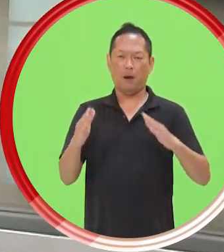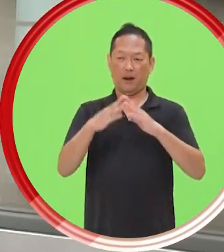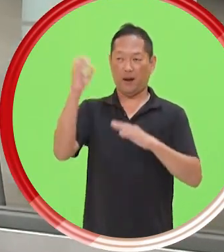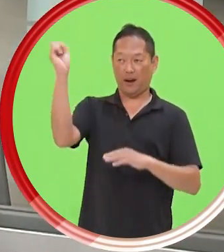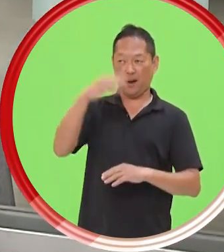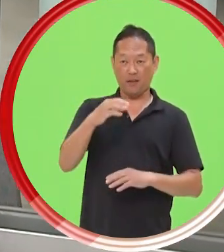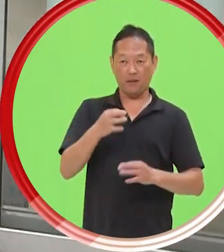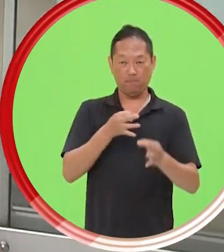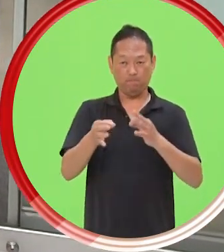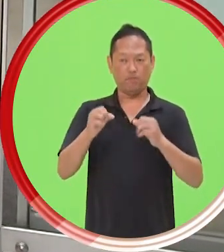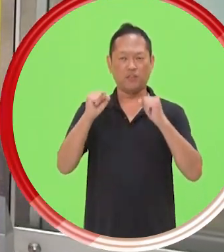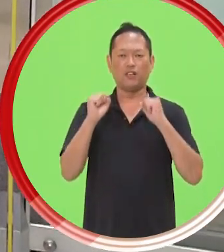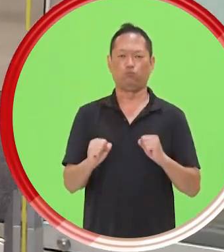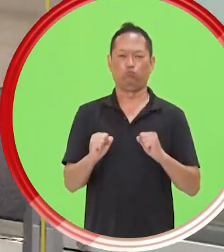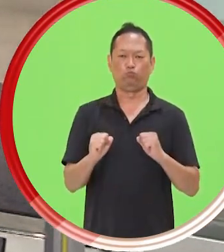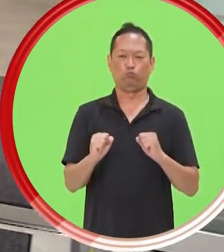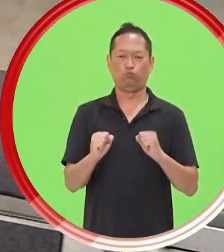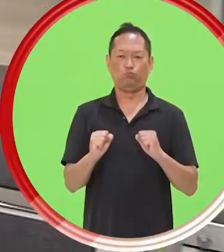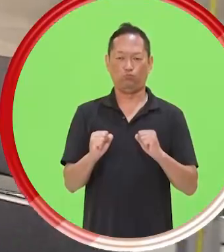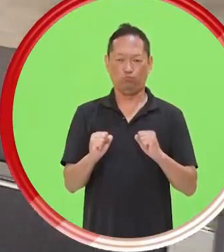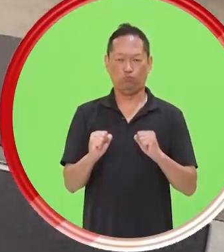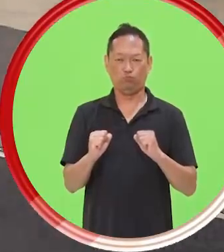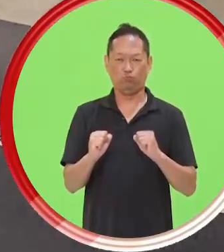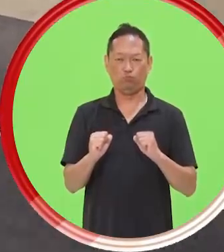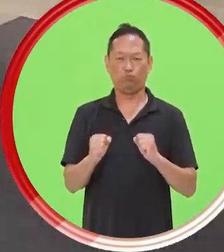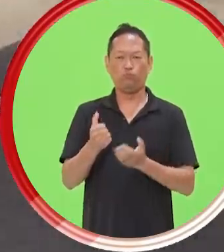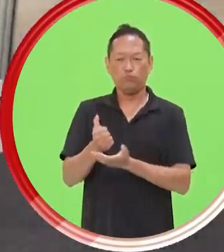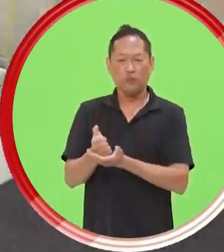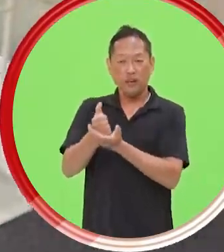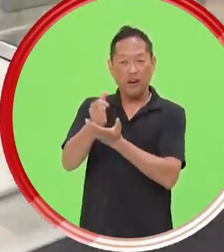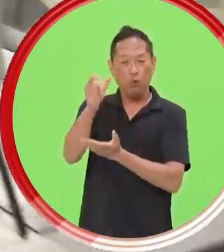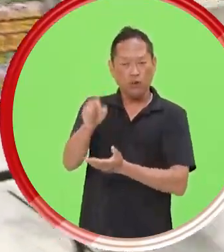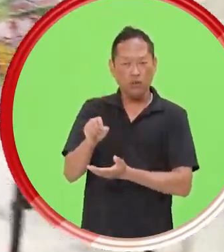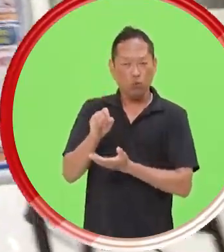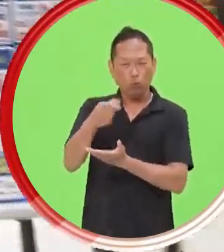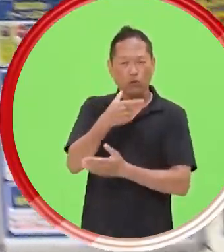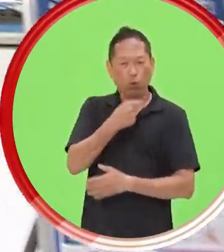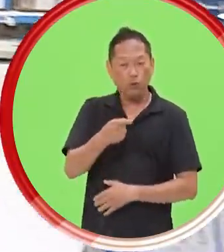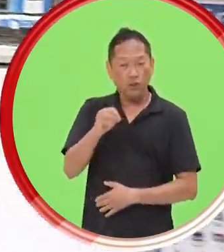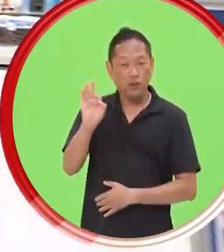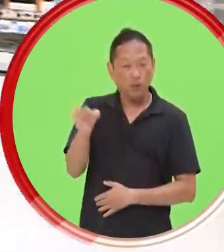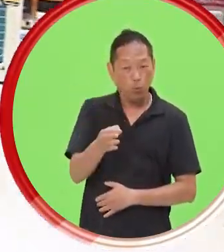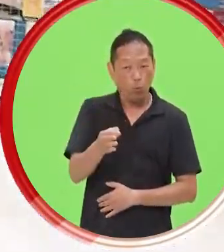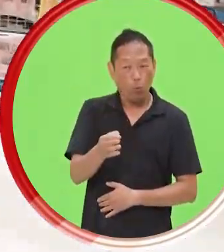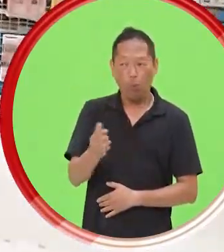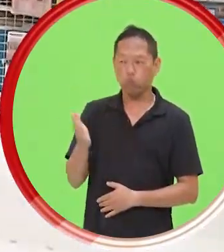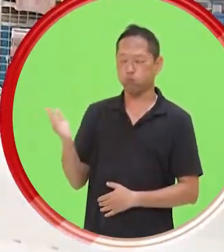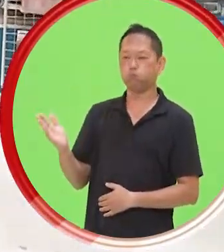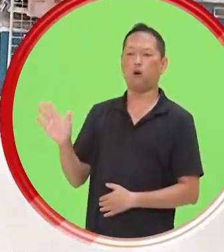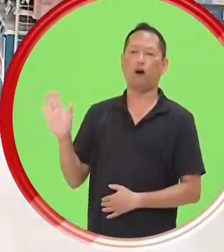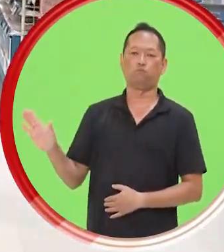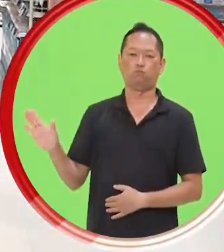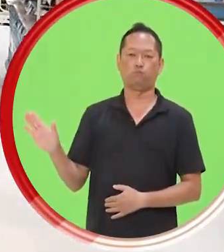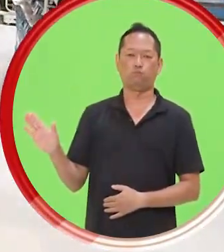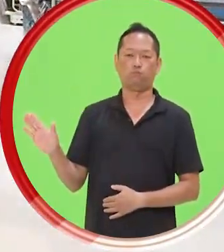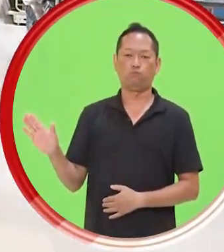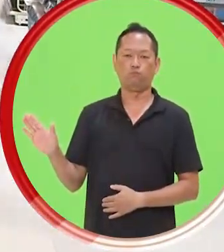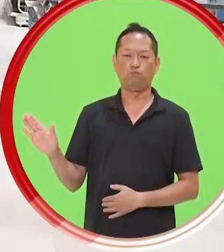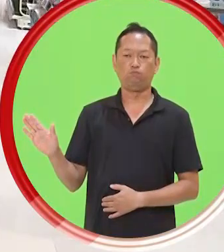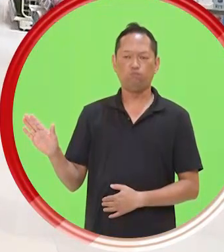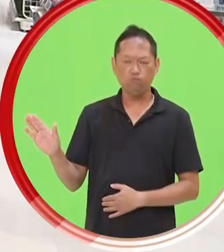い、私は今家電量販店に来ています。敬老の日に送ってほしいものというのがこちらにあります